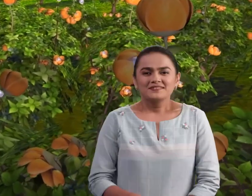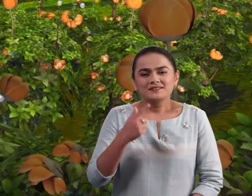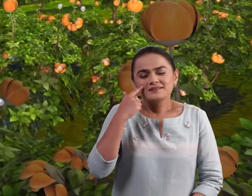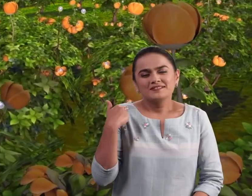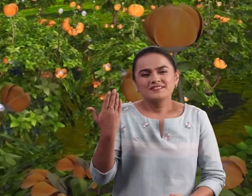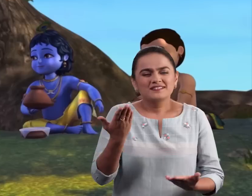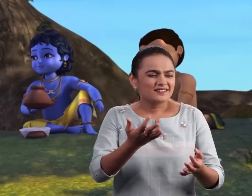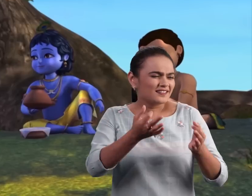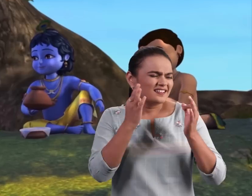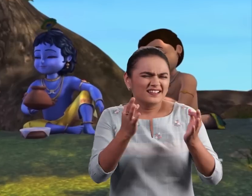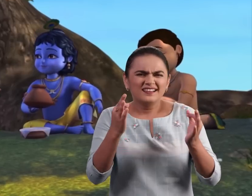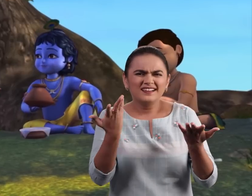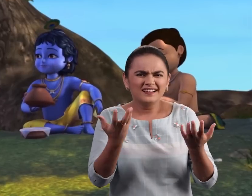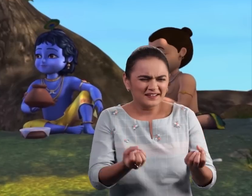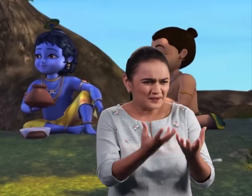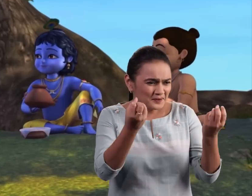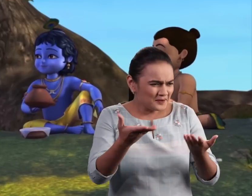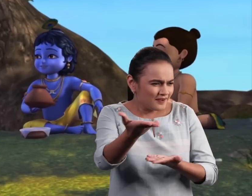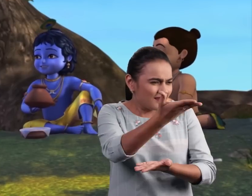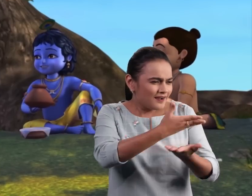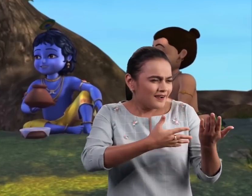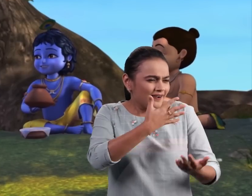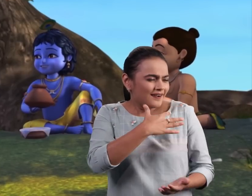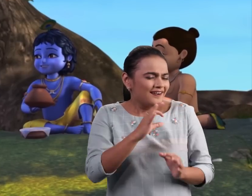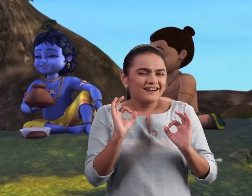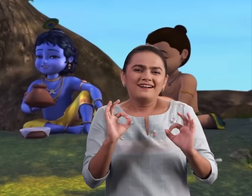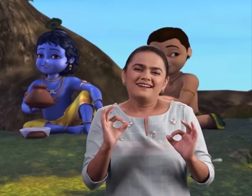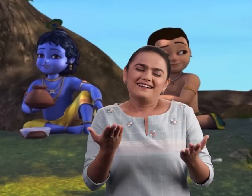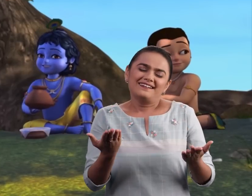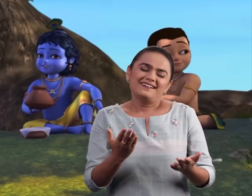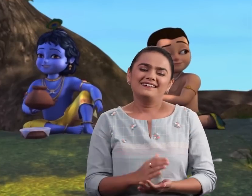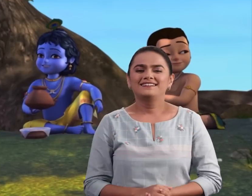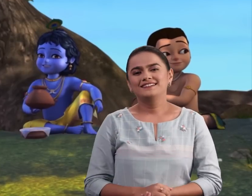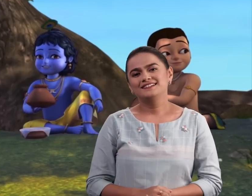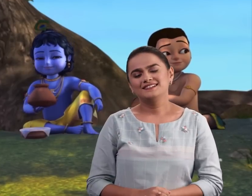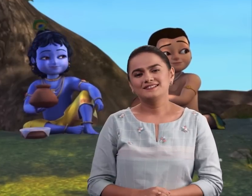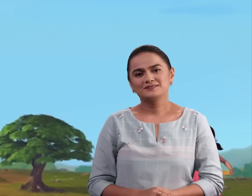वाह मेरे भाई, ये तो बड़ी अच्छी फसल लहलाने लगी।